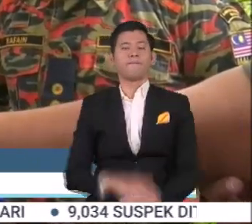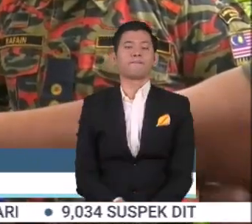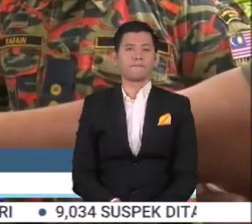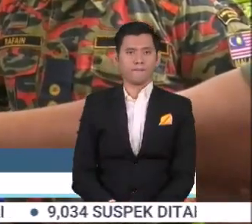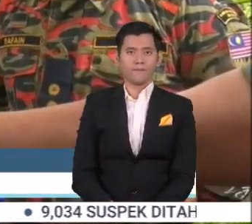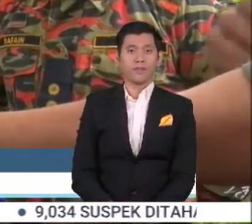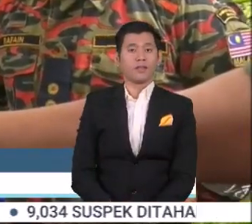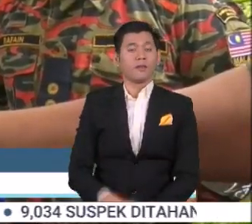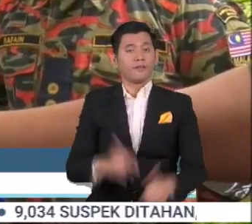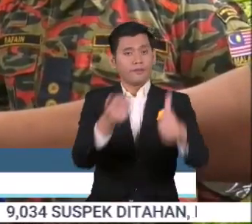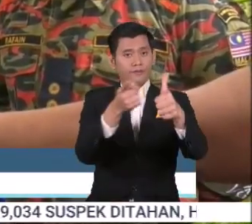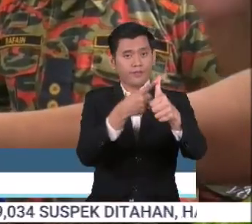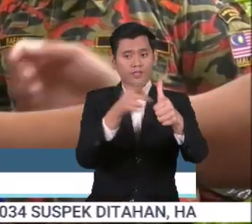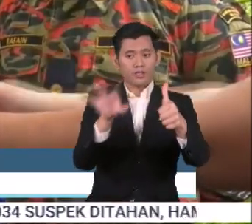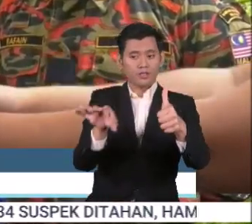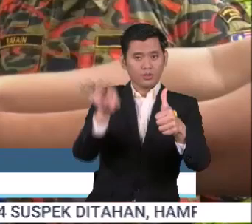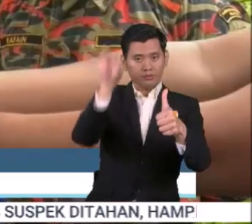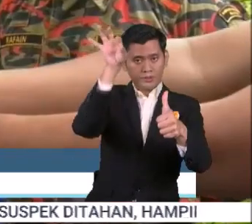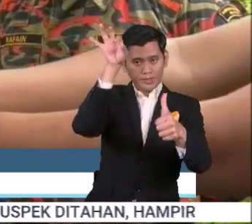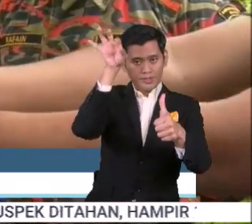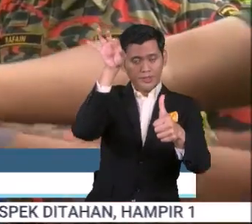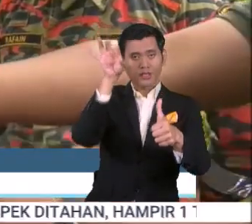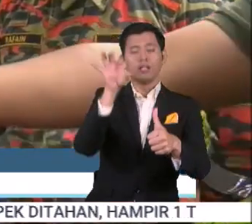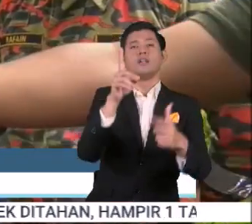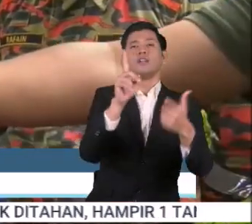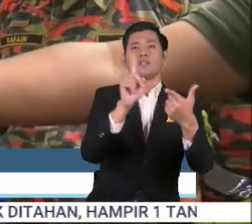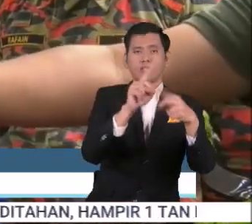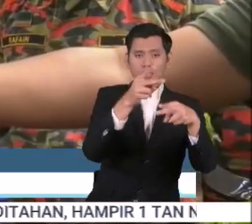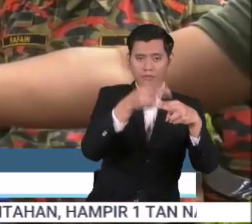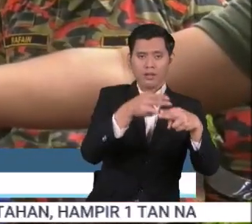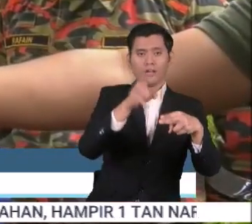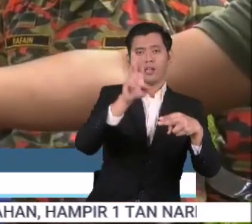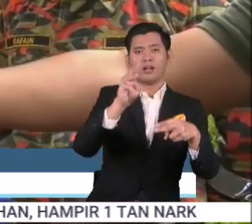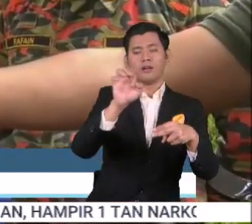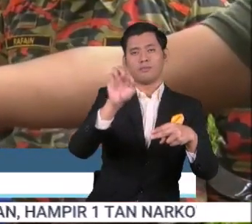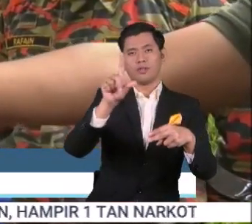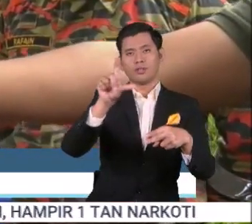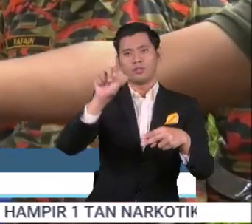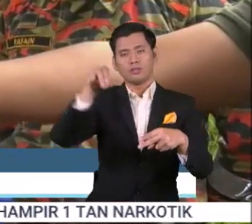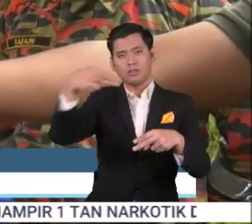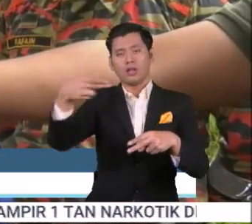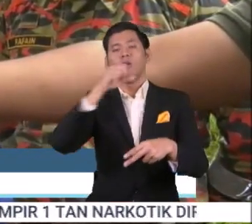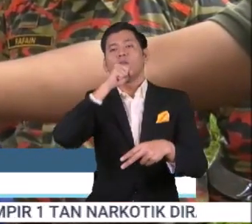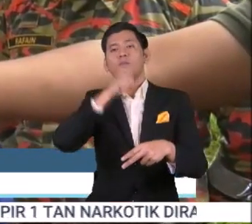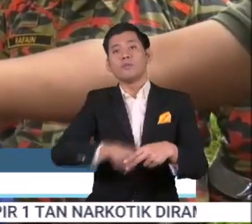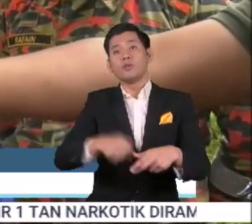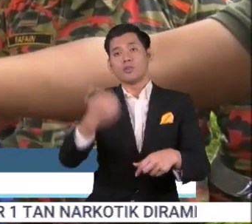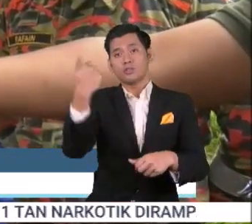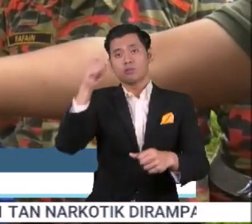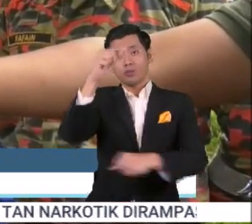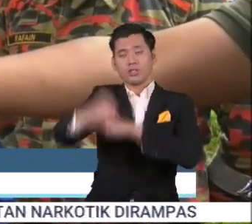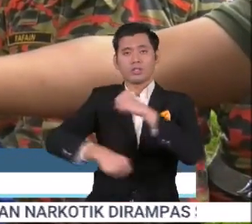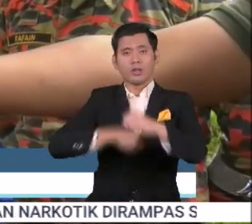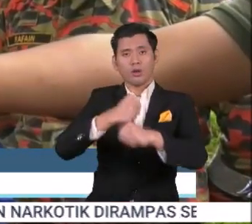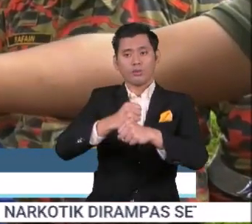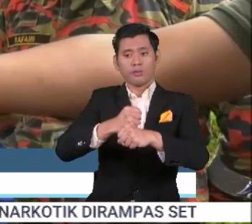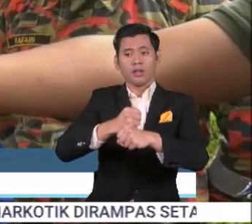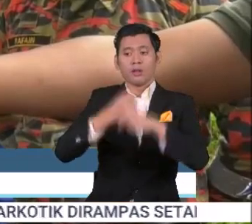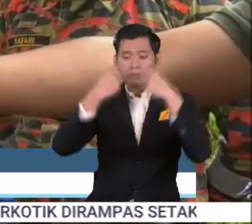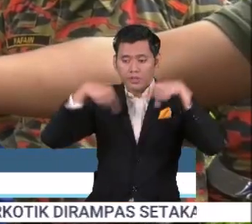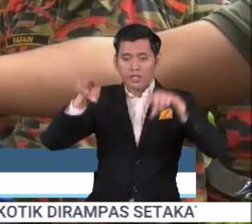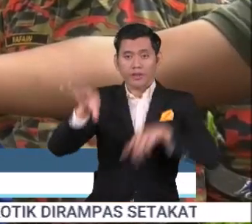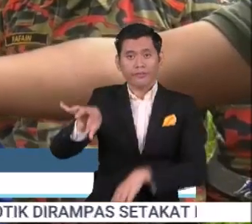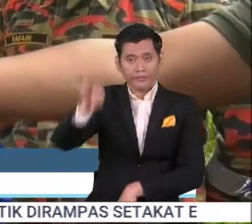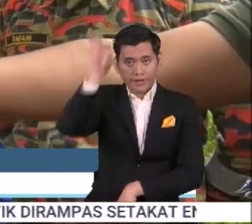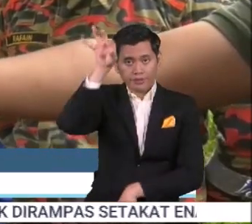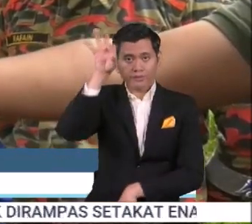kitajumpai Amirullah Fitri yang berumur 10 tahun tu pada jam 815